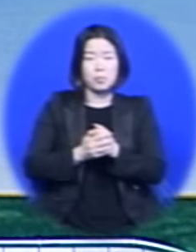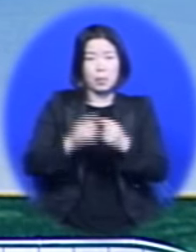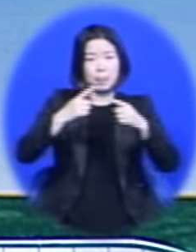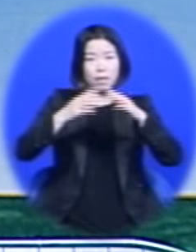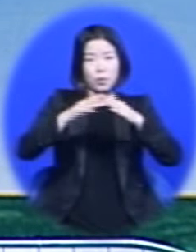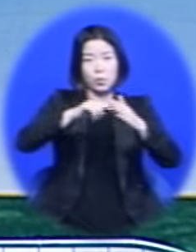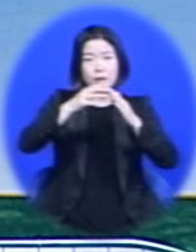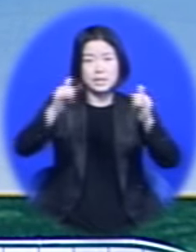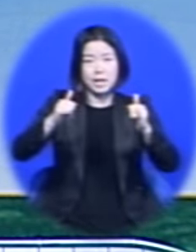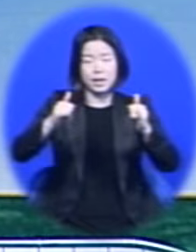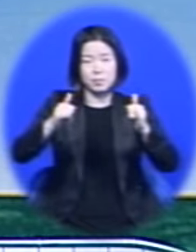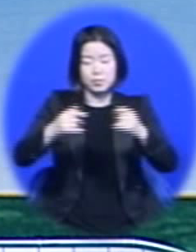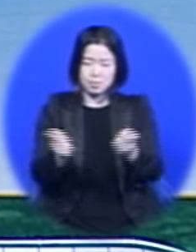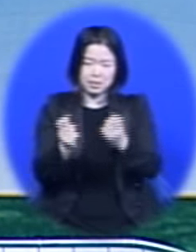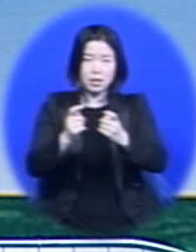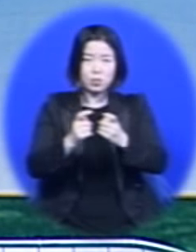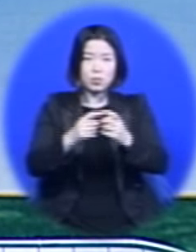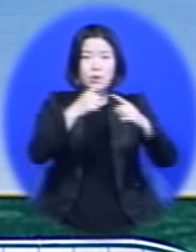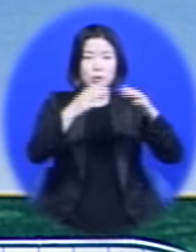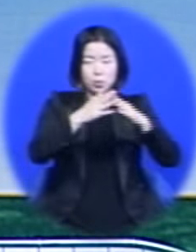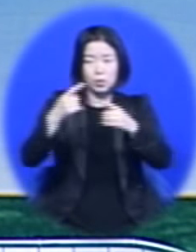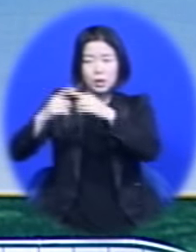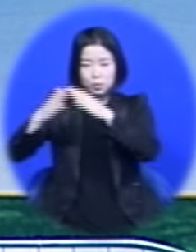교인들끼리 서로 싸우고 교회들끼리 서로 싸우는 것입니다.